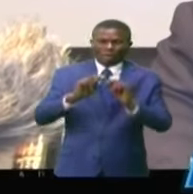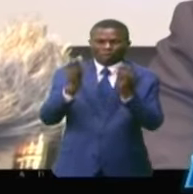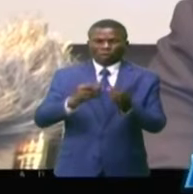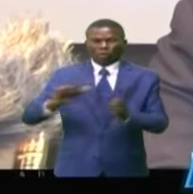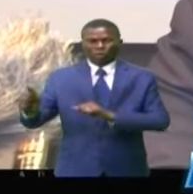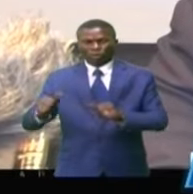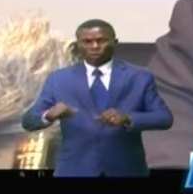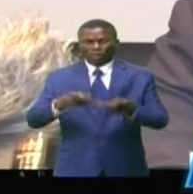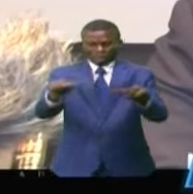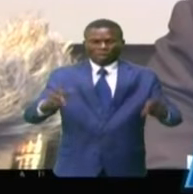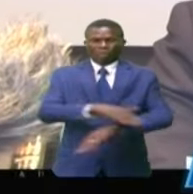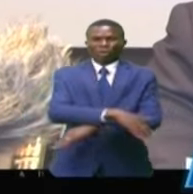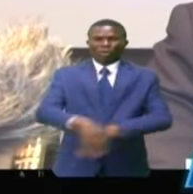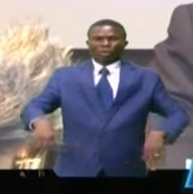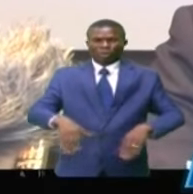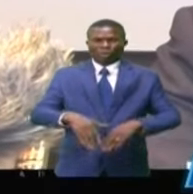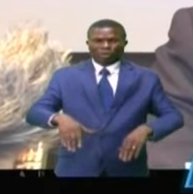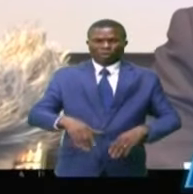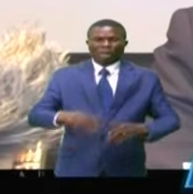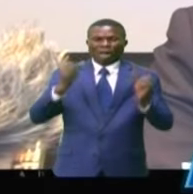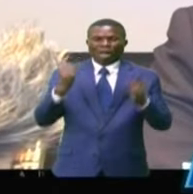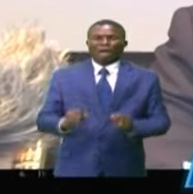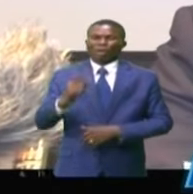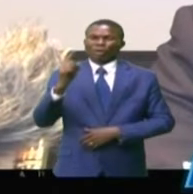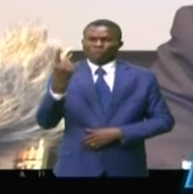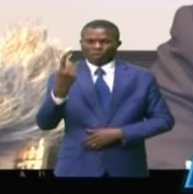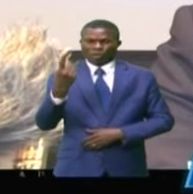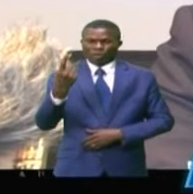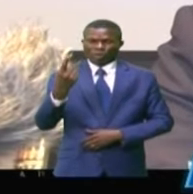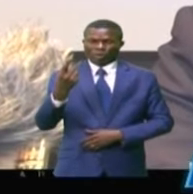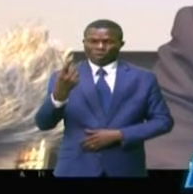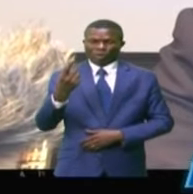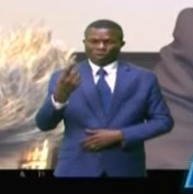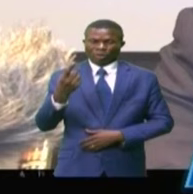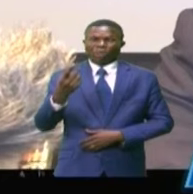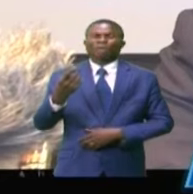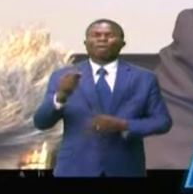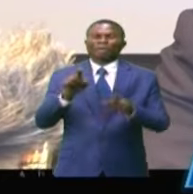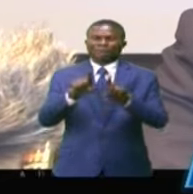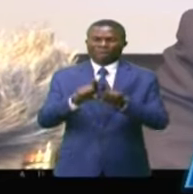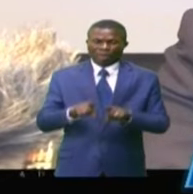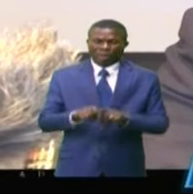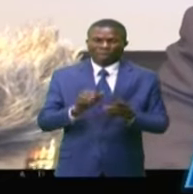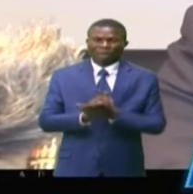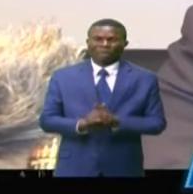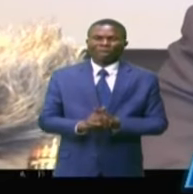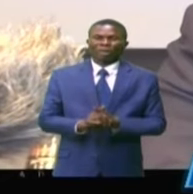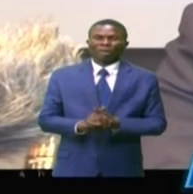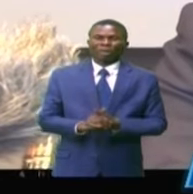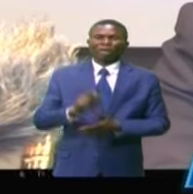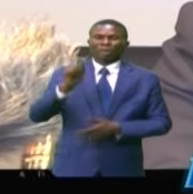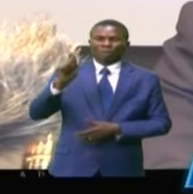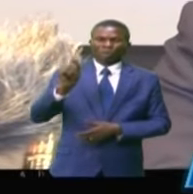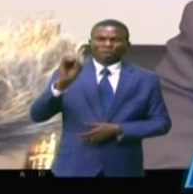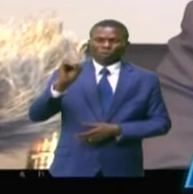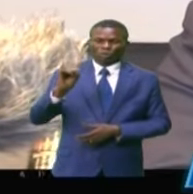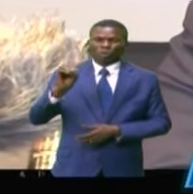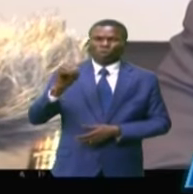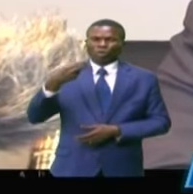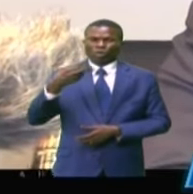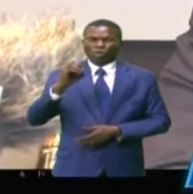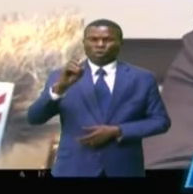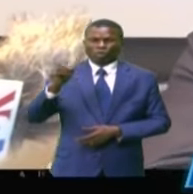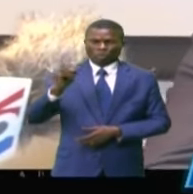poste frontière à arrêt unique, à Goli et Mahagi, à Toroko et Kassini, et